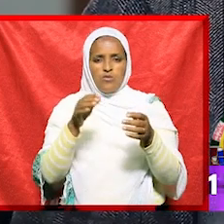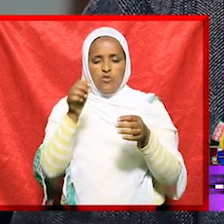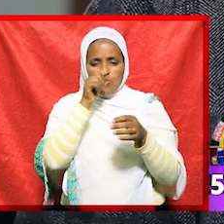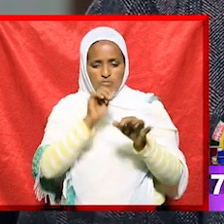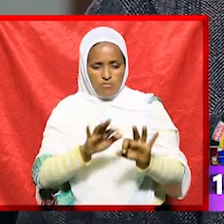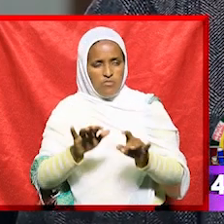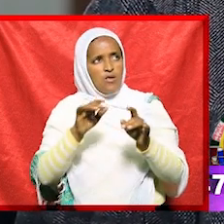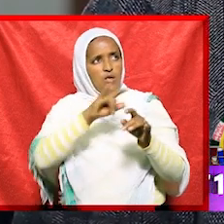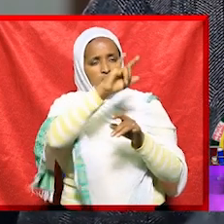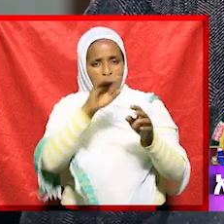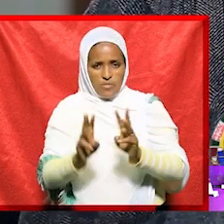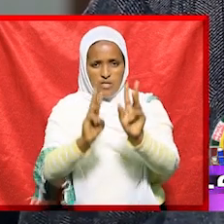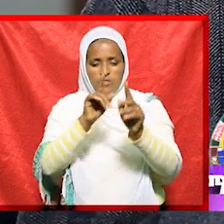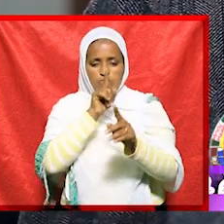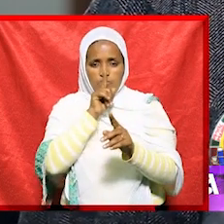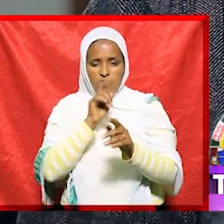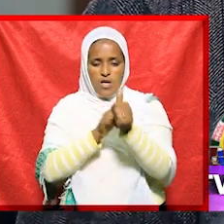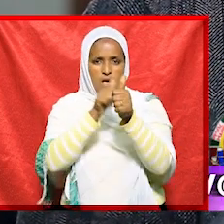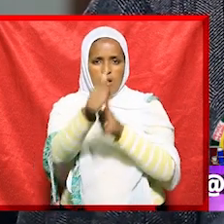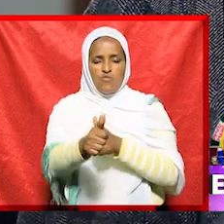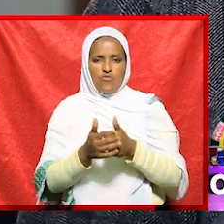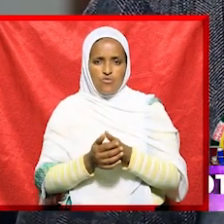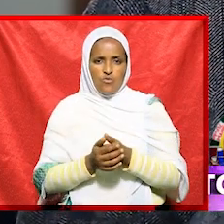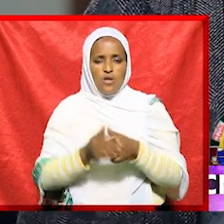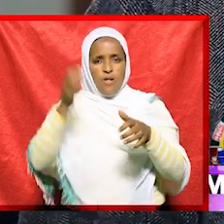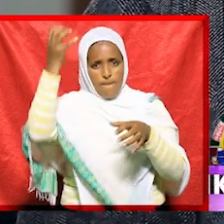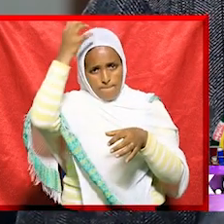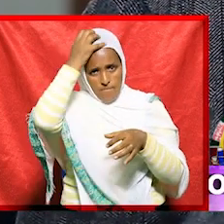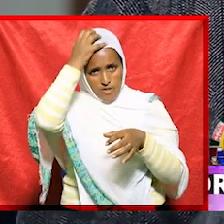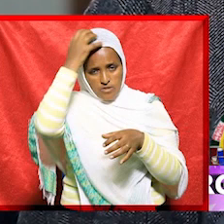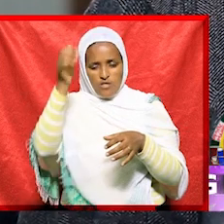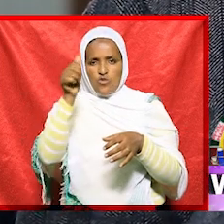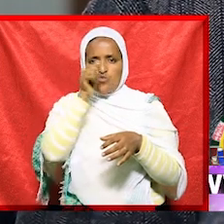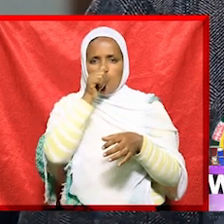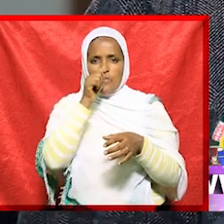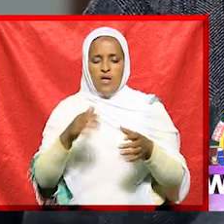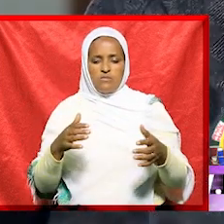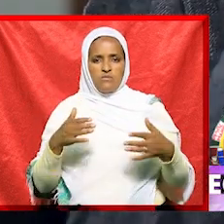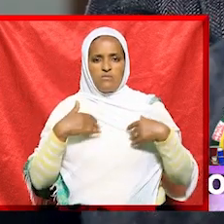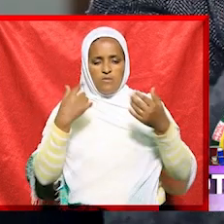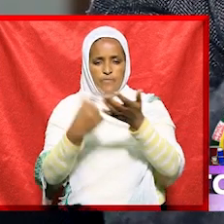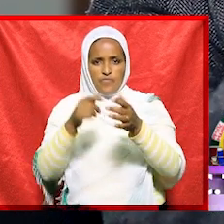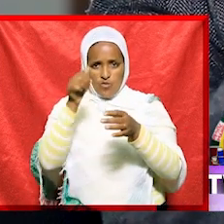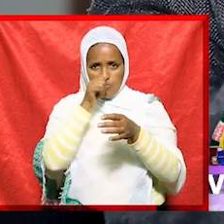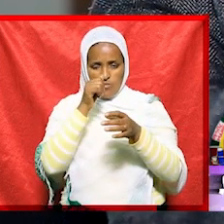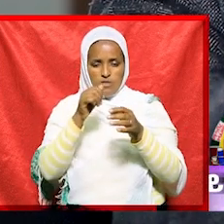የኢትዮጵያ አየር መንገድ ይህን በዝምታ ያለፉ የመንግስት የኢትዮጵያን እሴት ለማጎልበት በተለይ